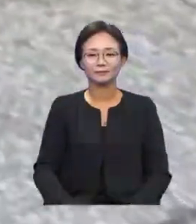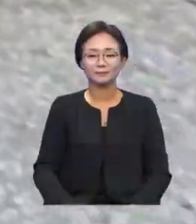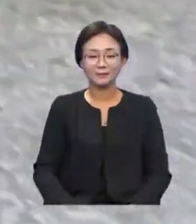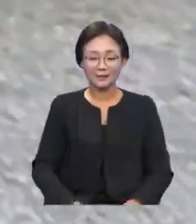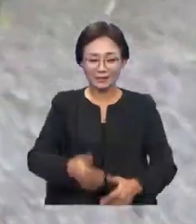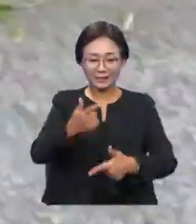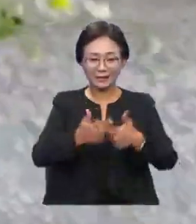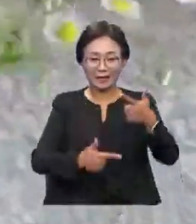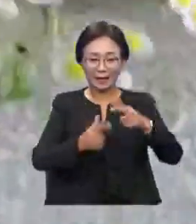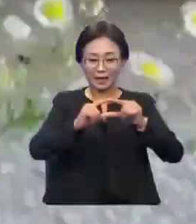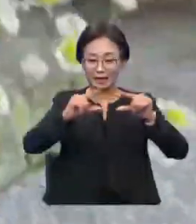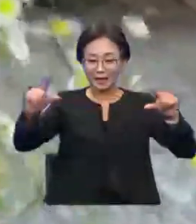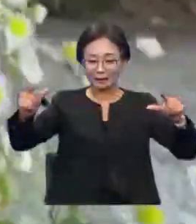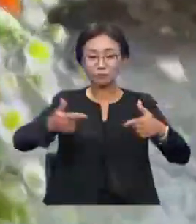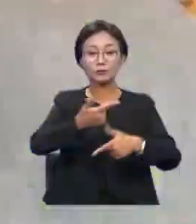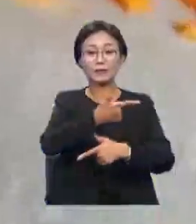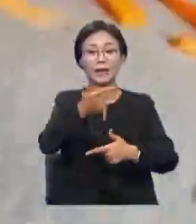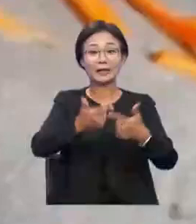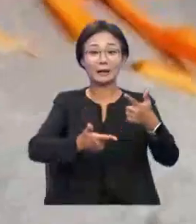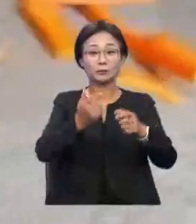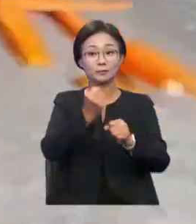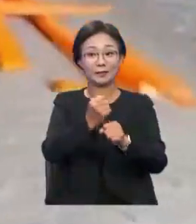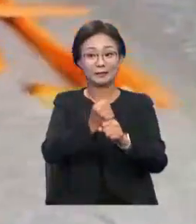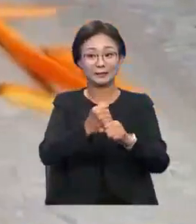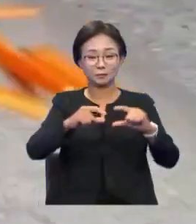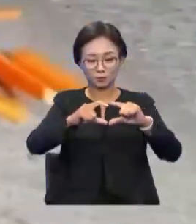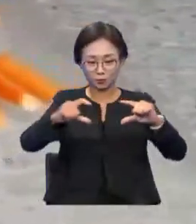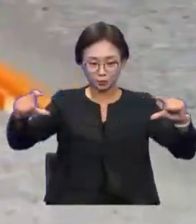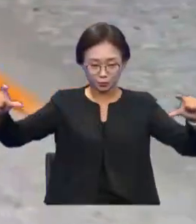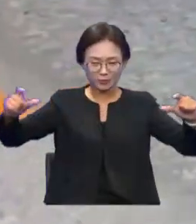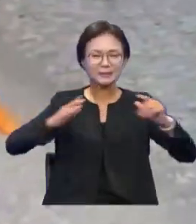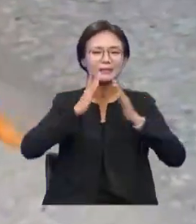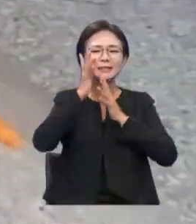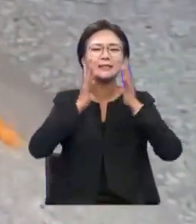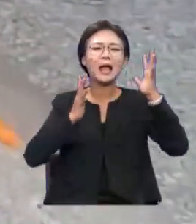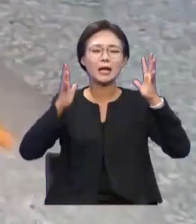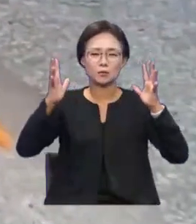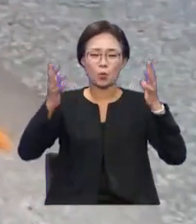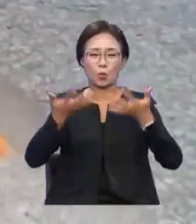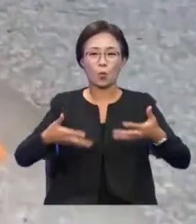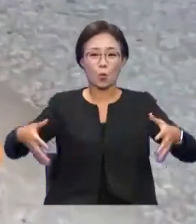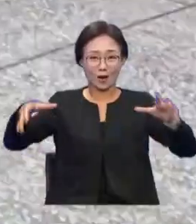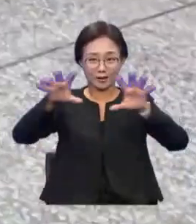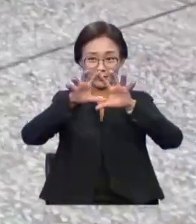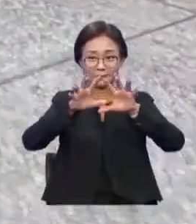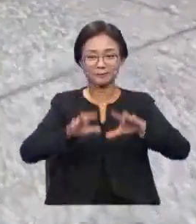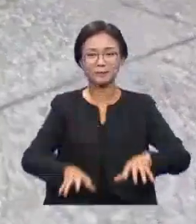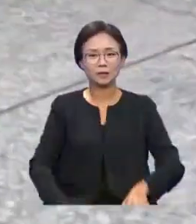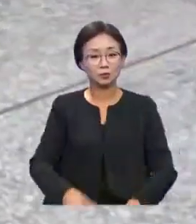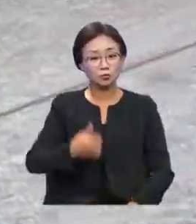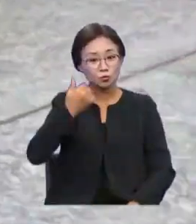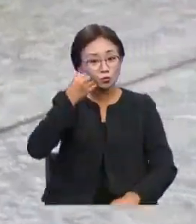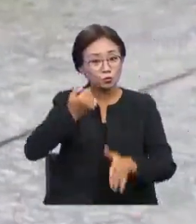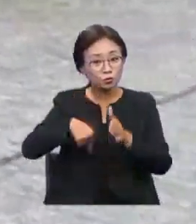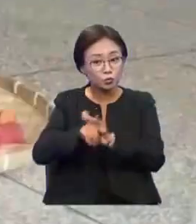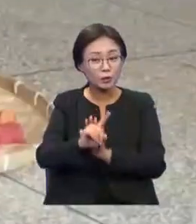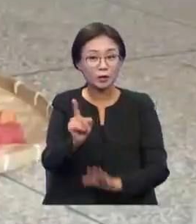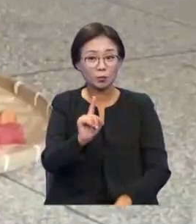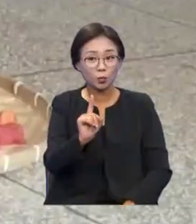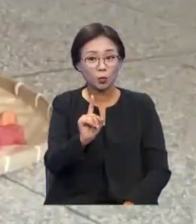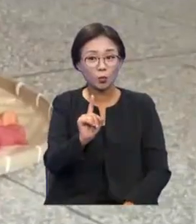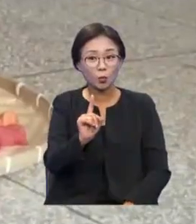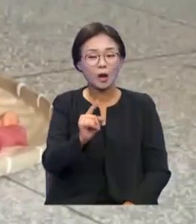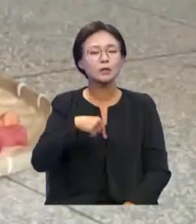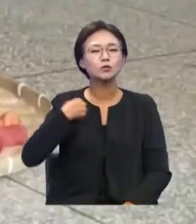대나무로 만든 바구니에 먹음직스러운 과일과 채소가 수북이 쌓여 있습니다. 누굴 위한 걸까요?